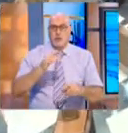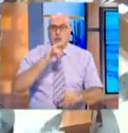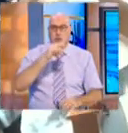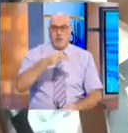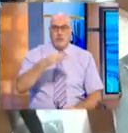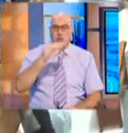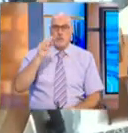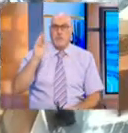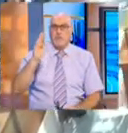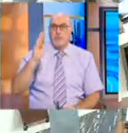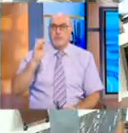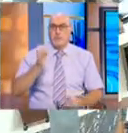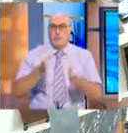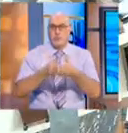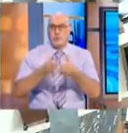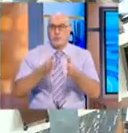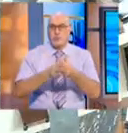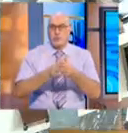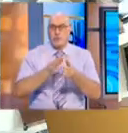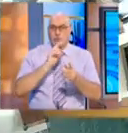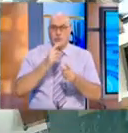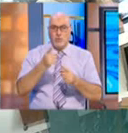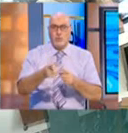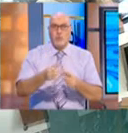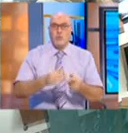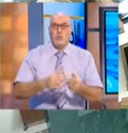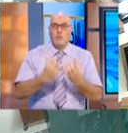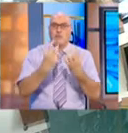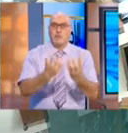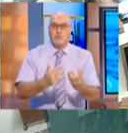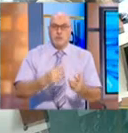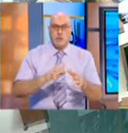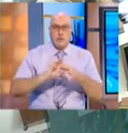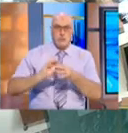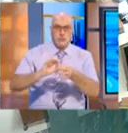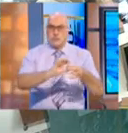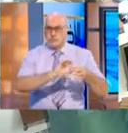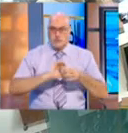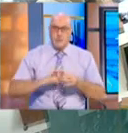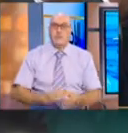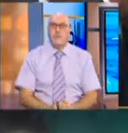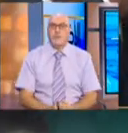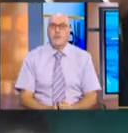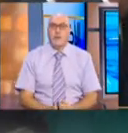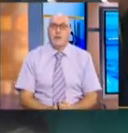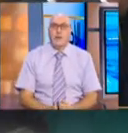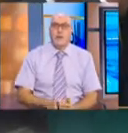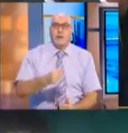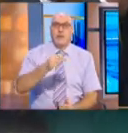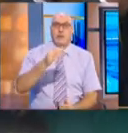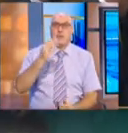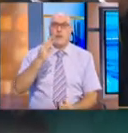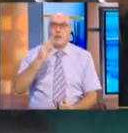الأطياف السياسية بلبنان إلى الاحتكام للإرادة الوطنية الجامعة، مؤكدا أن يده ممدودة